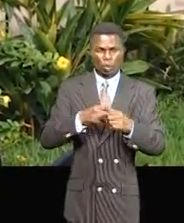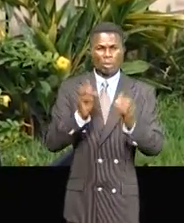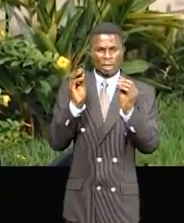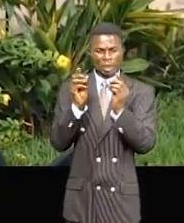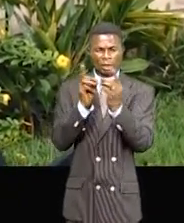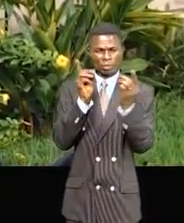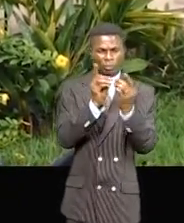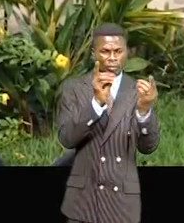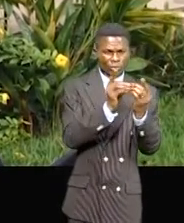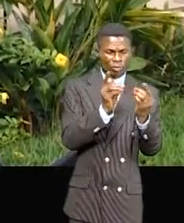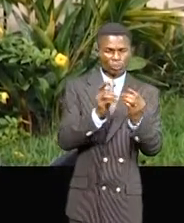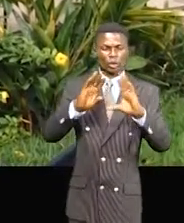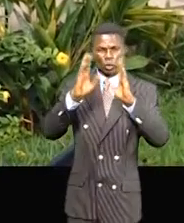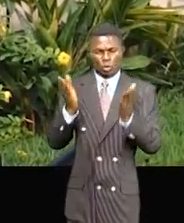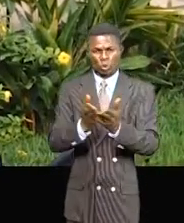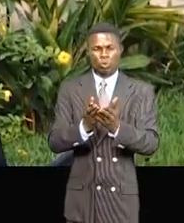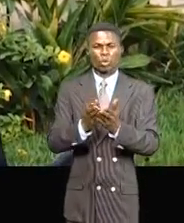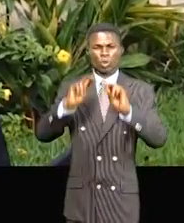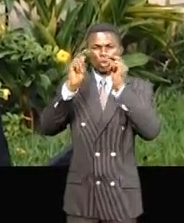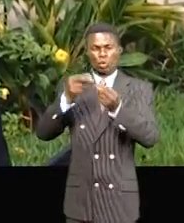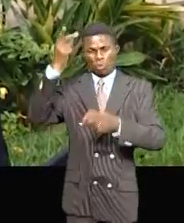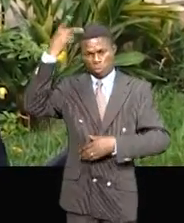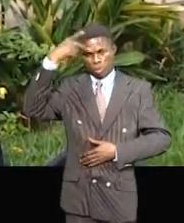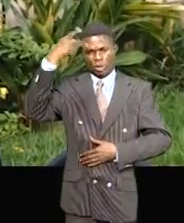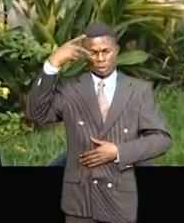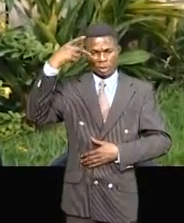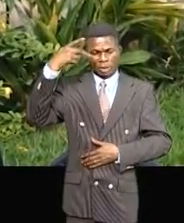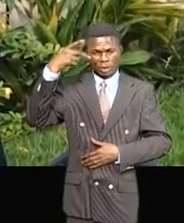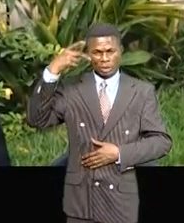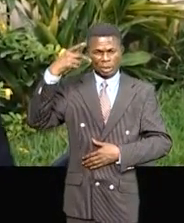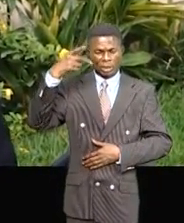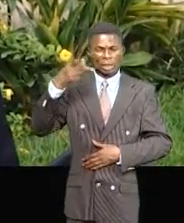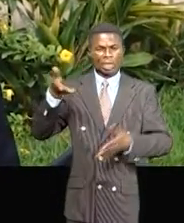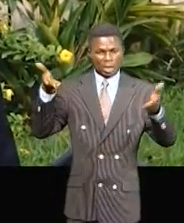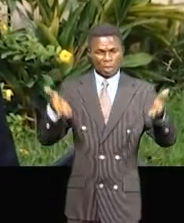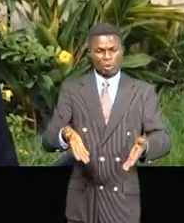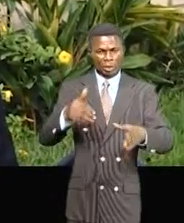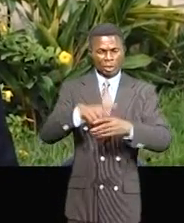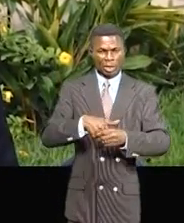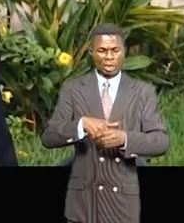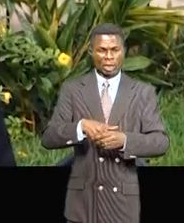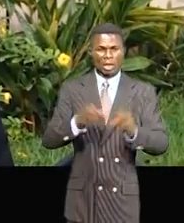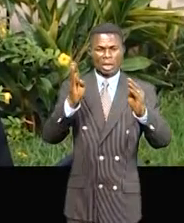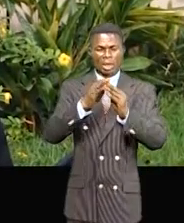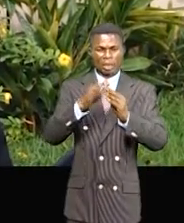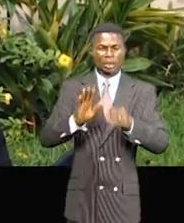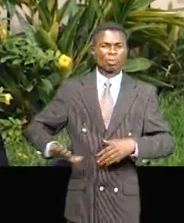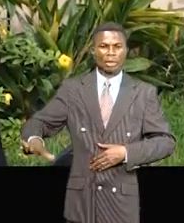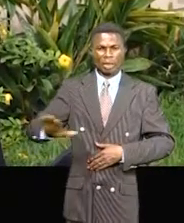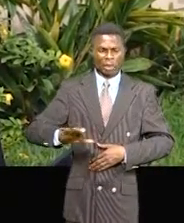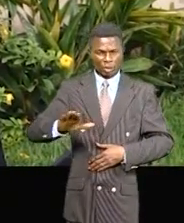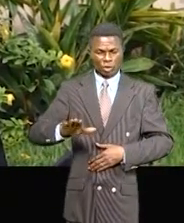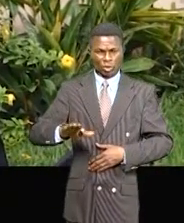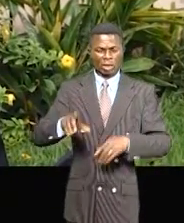consultations avec toutes les forces politiques représentées d'abord au sein de l'Assemblée nationale.